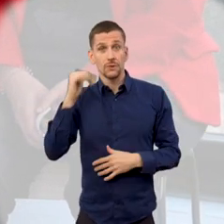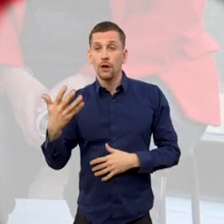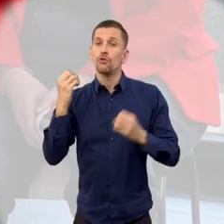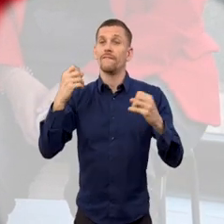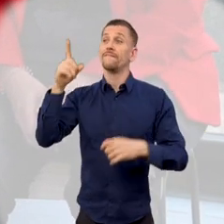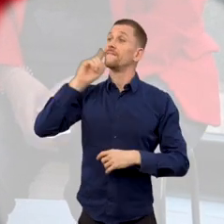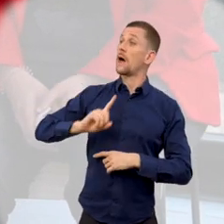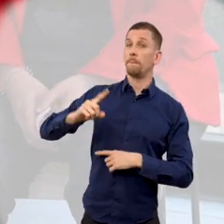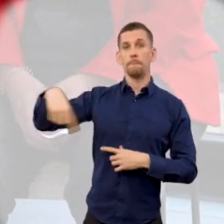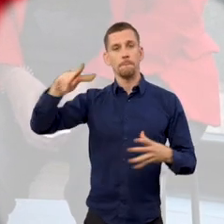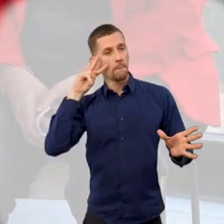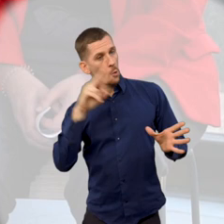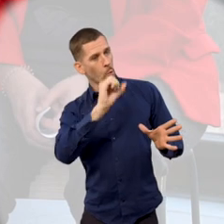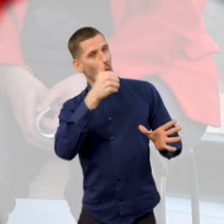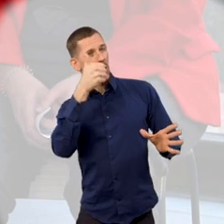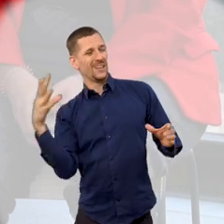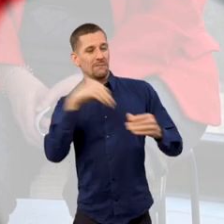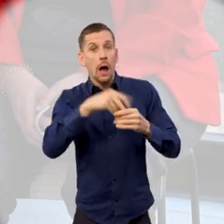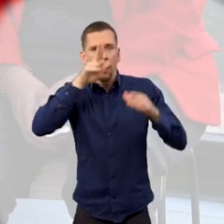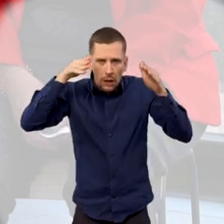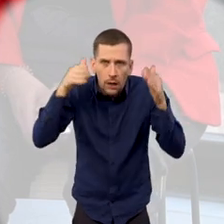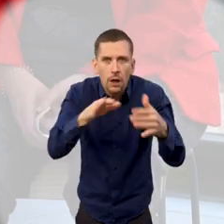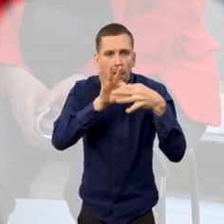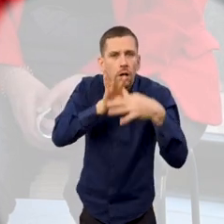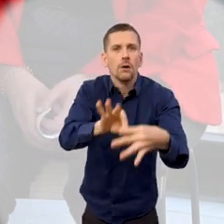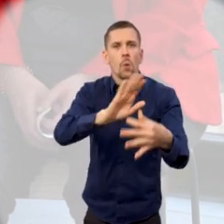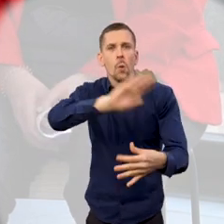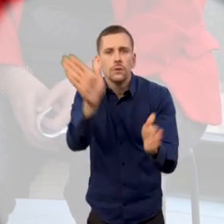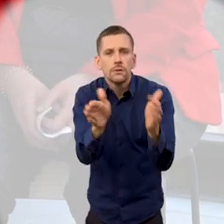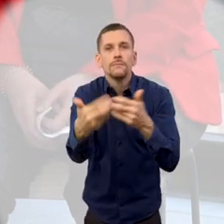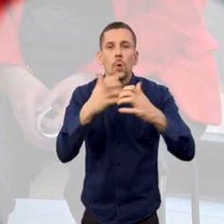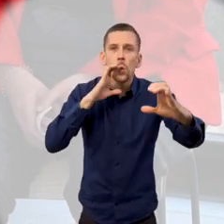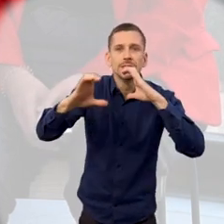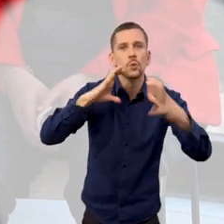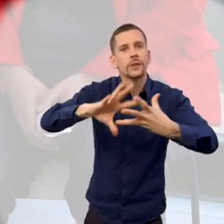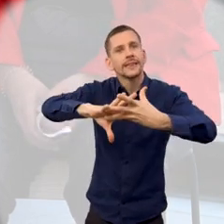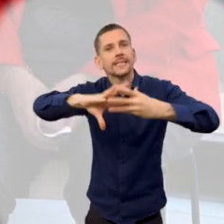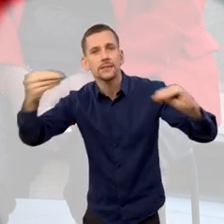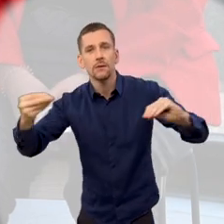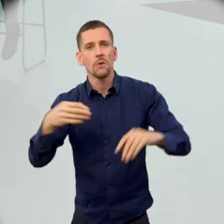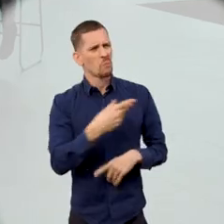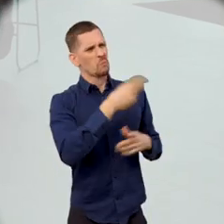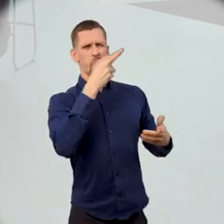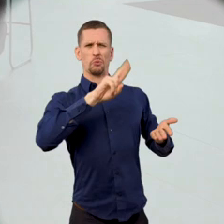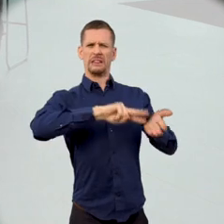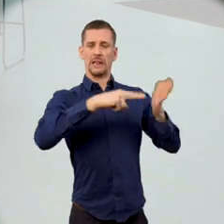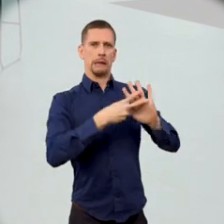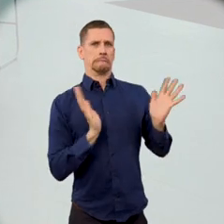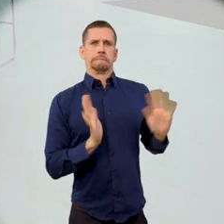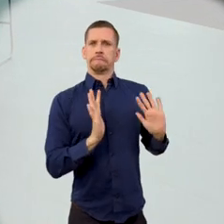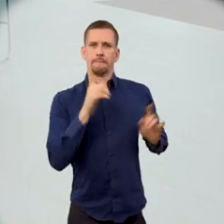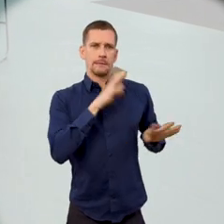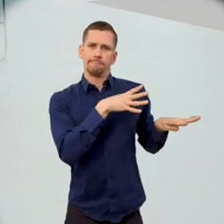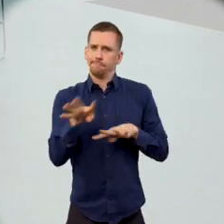plutôt sur des filières de communication ou de design. Et sur la matière purement technique, en fait, elles s'autorisent peu